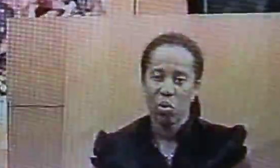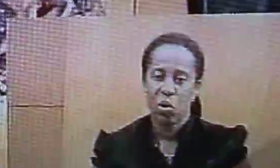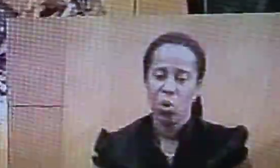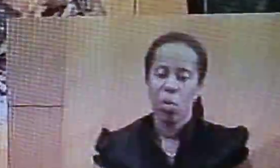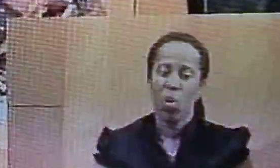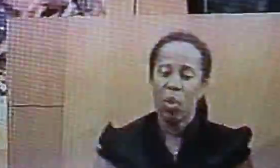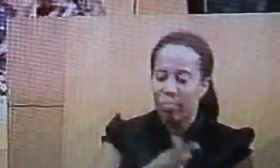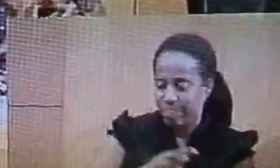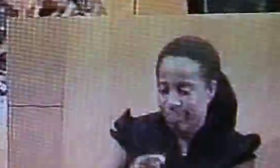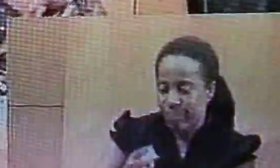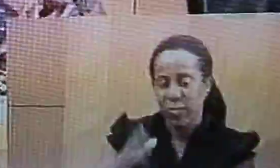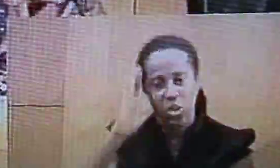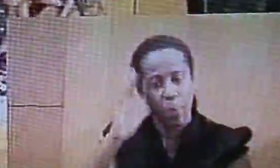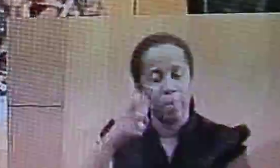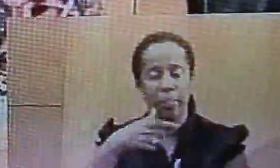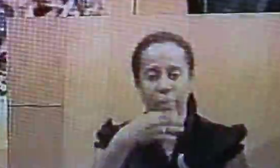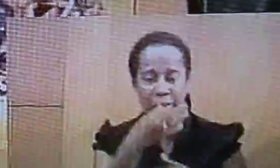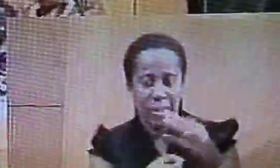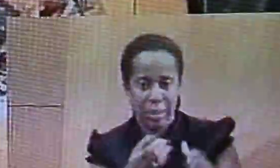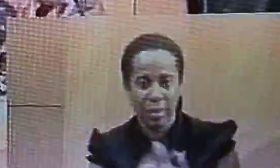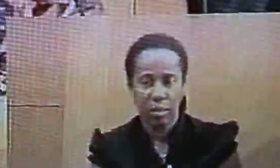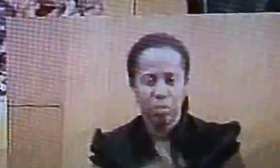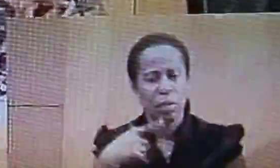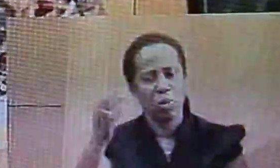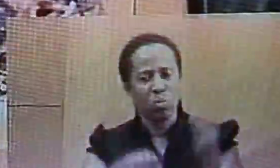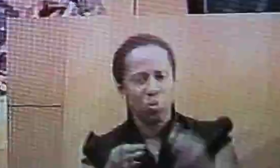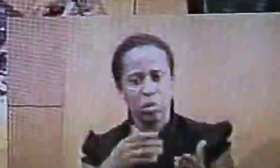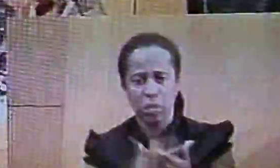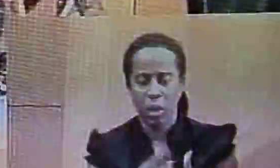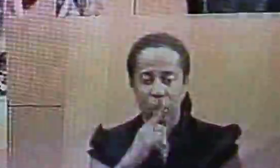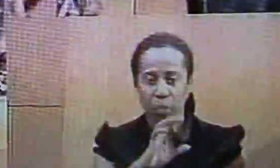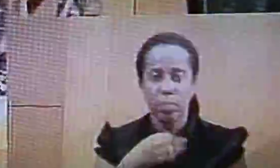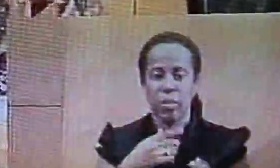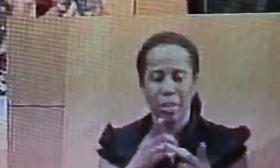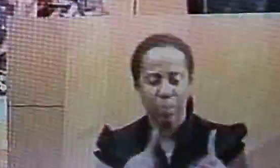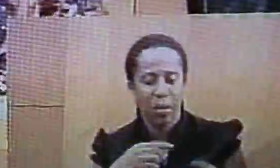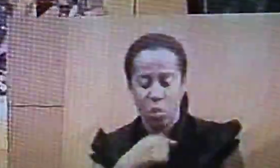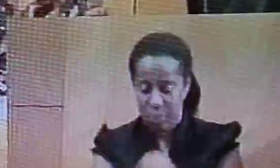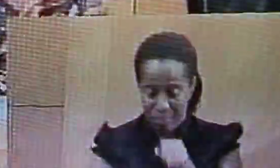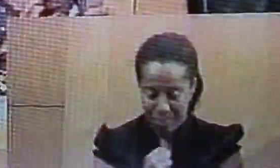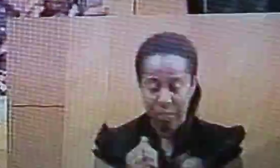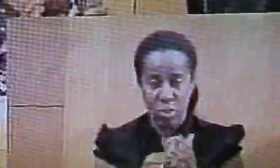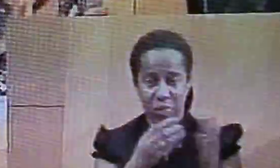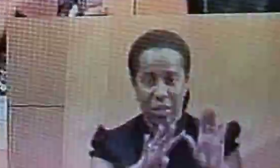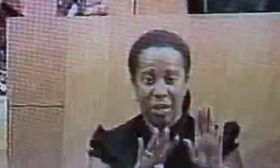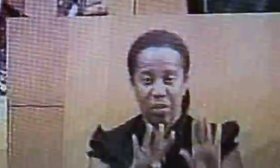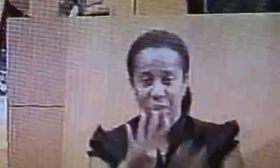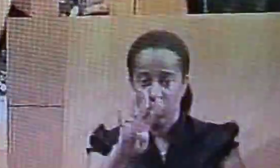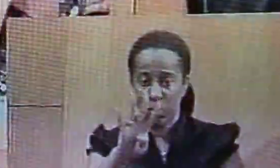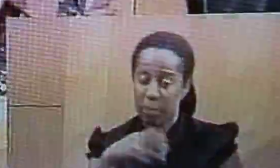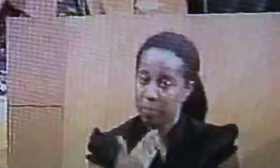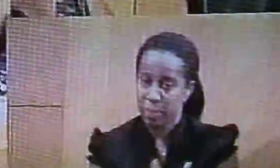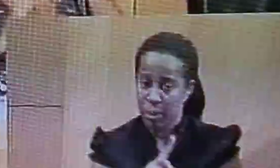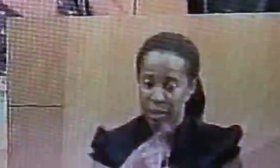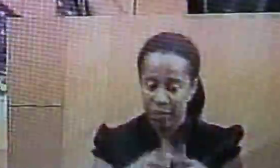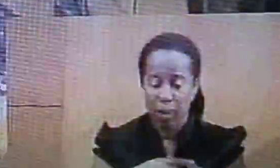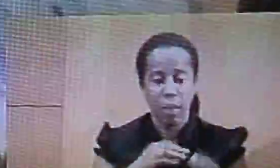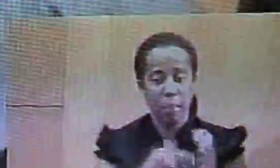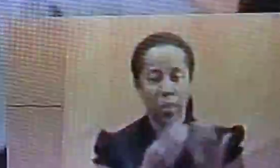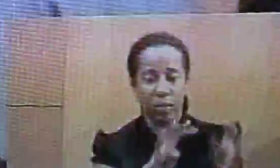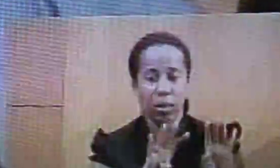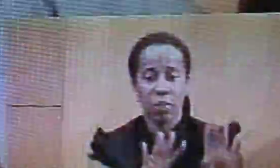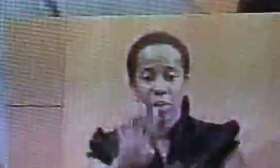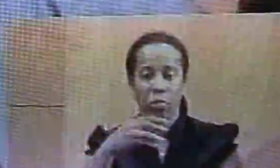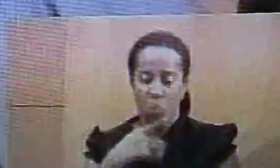des recommandations de la Chambre. Ce n'est pas un jugement, ce n'est pas un délibéré comme en 1994. En 1994, j'ai cité un délibéré